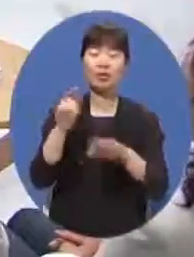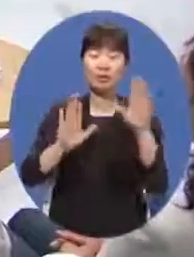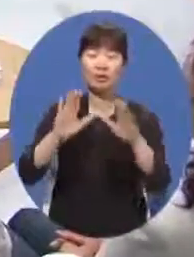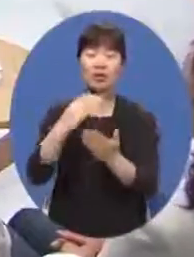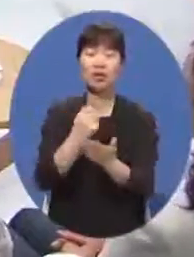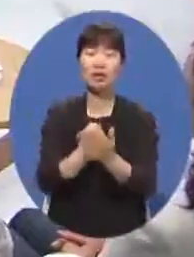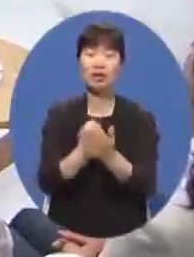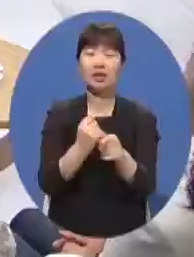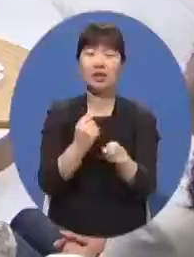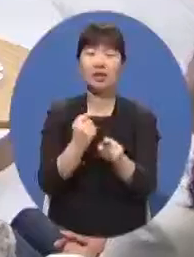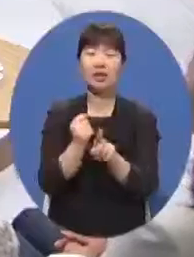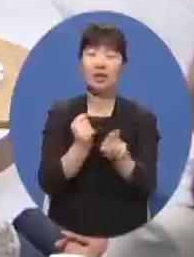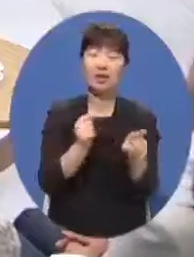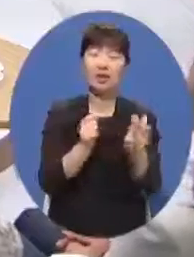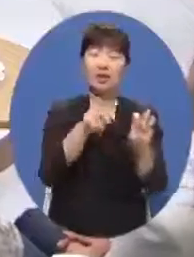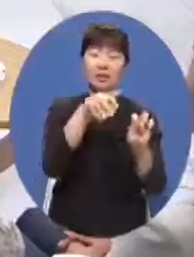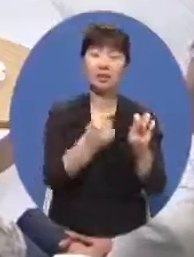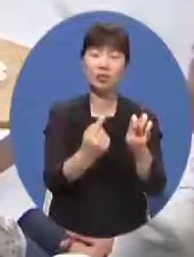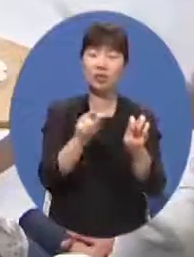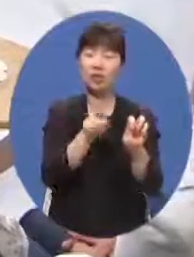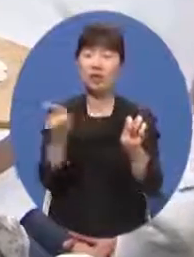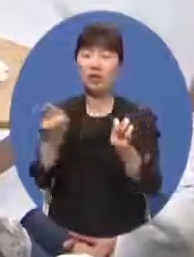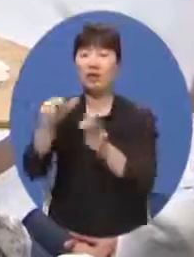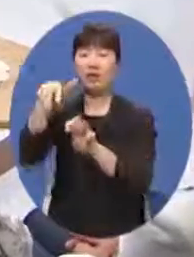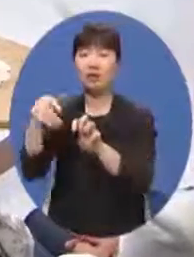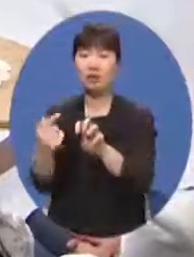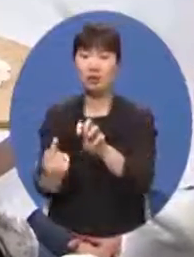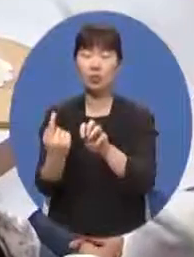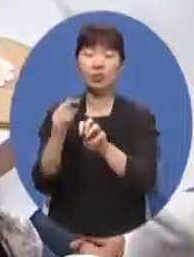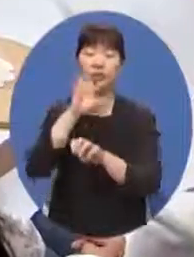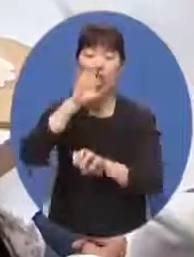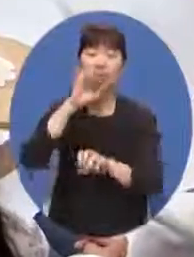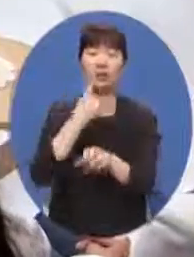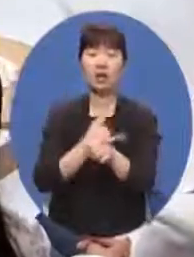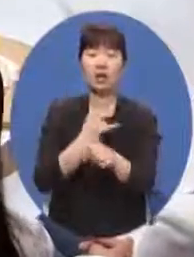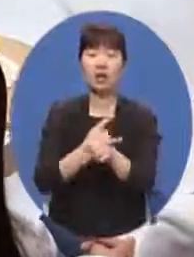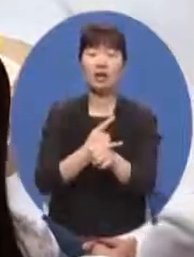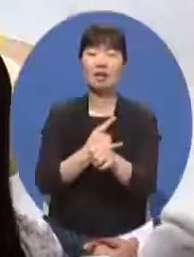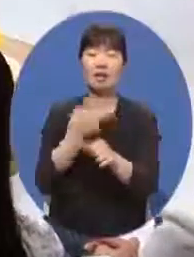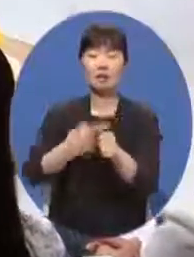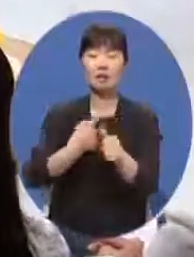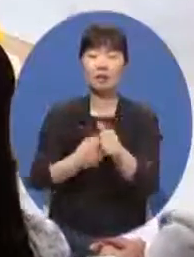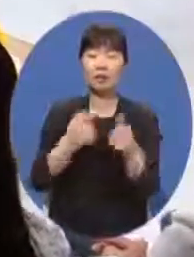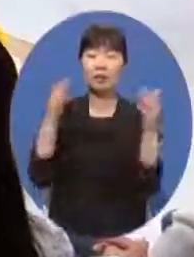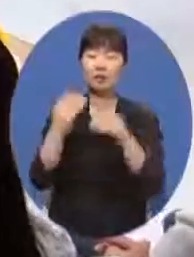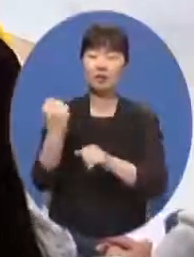통해서 이쪽 방향으로 한 30초, 이쪽 네. 방향으로 한 30초 이렇게 연습을 해보시면 저절로 또 집중력 높이는 데 도움이 맞아요. 되실 거예요.